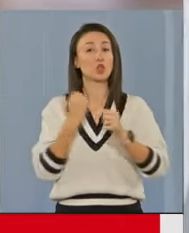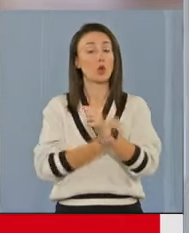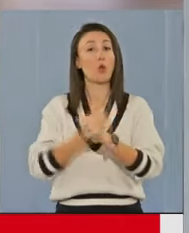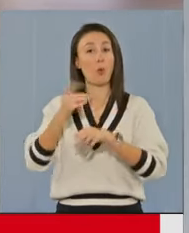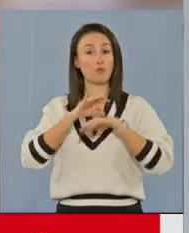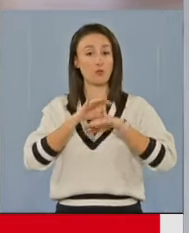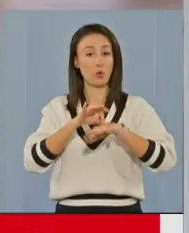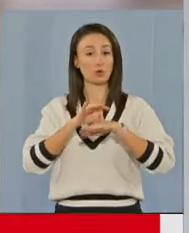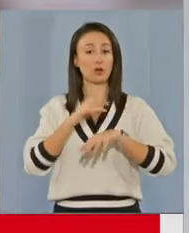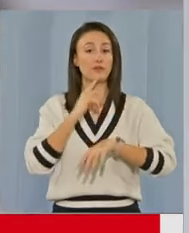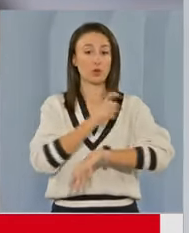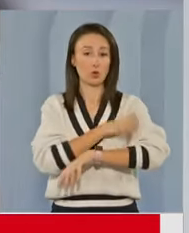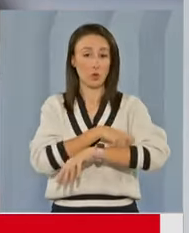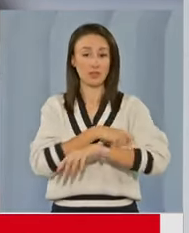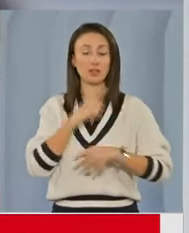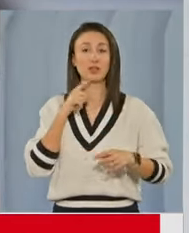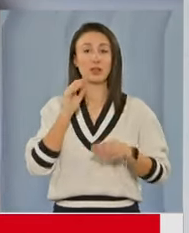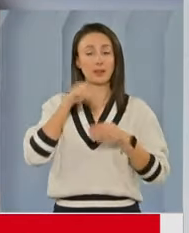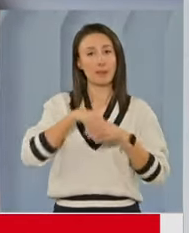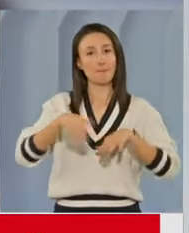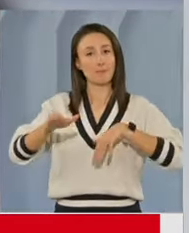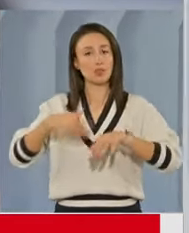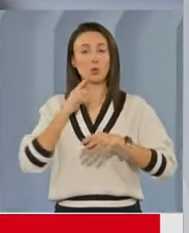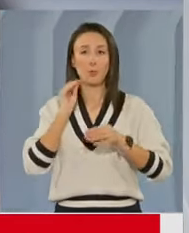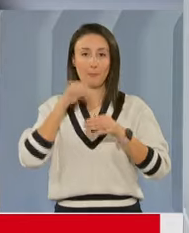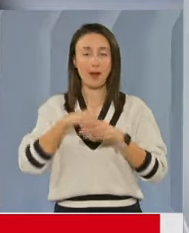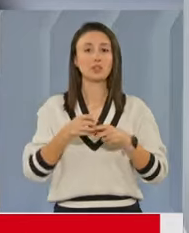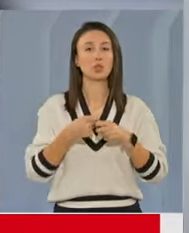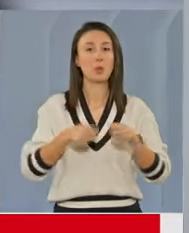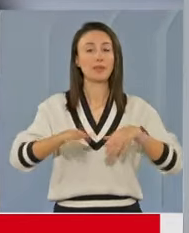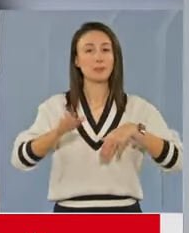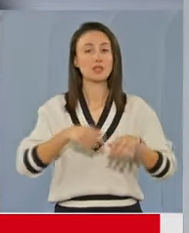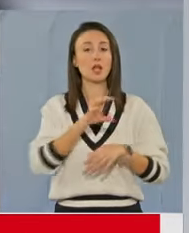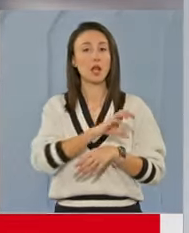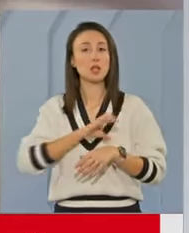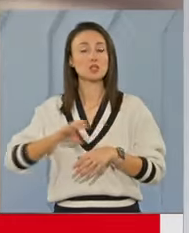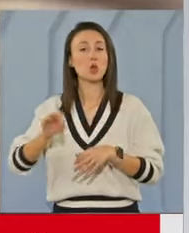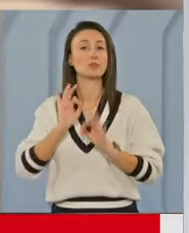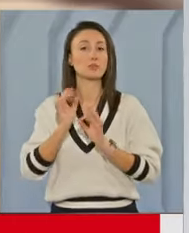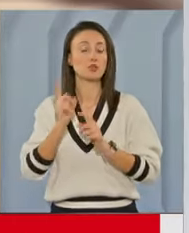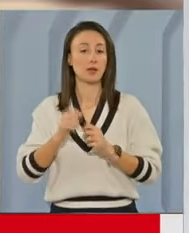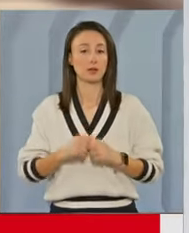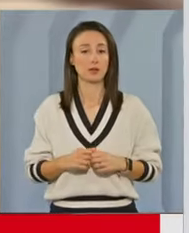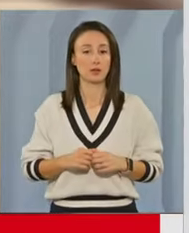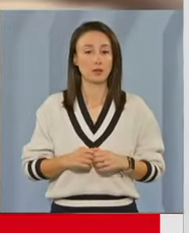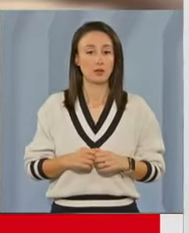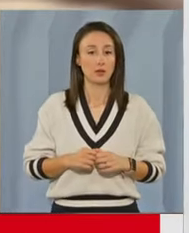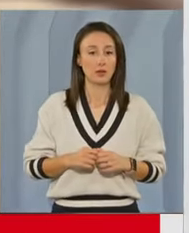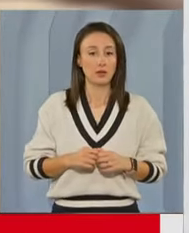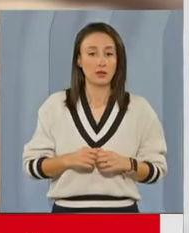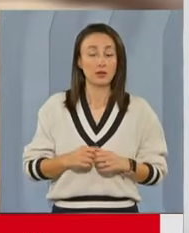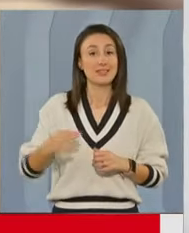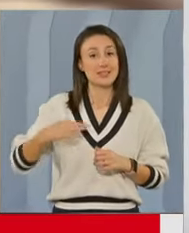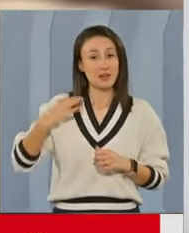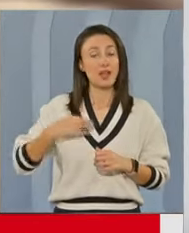coordona va fi un comitet interministerial din care vor face parte toate ministerele de Resort și le aș enumerat scurt